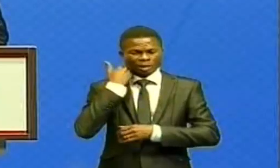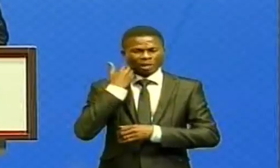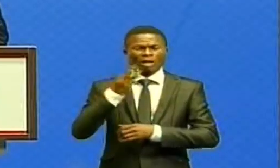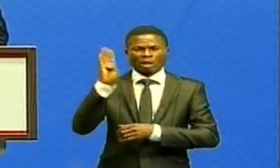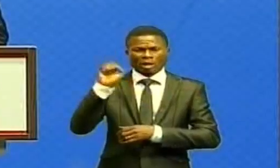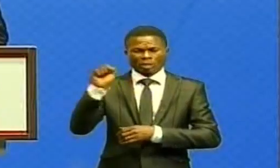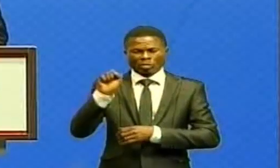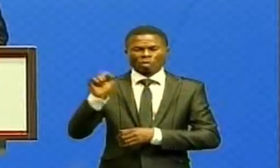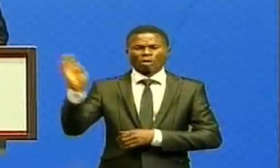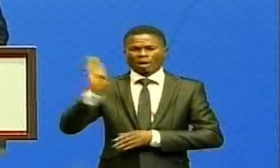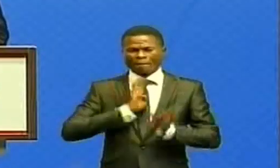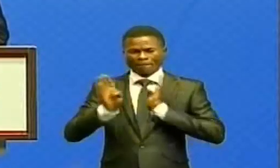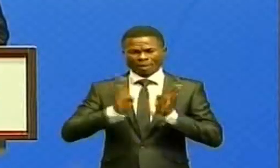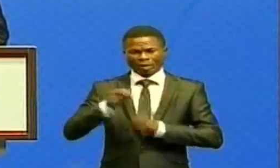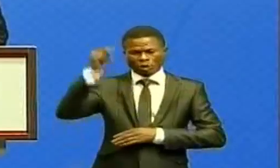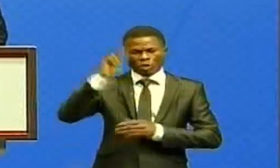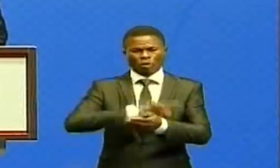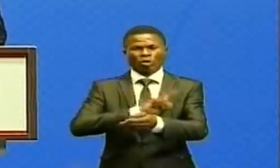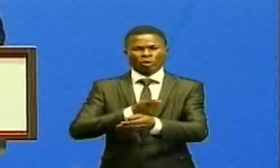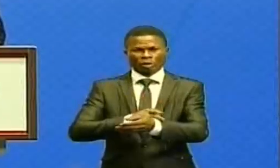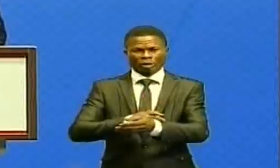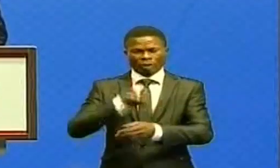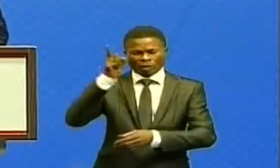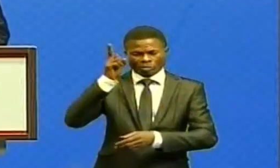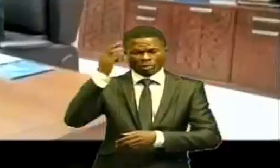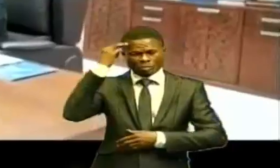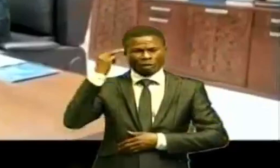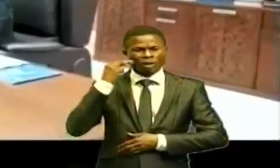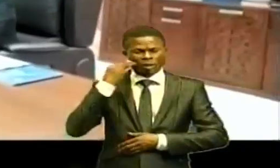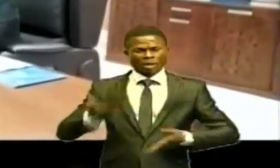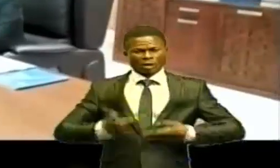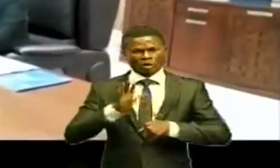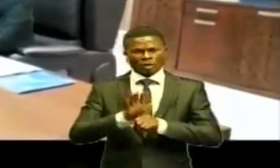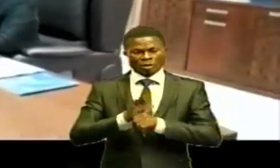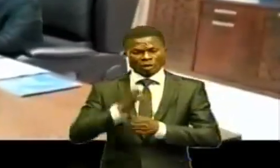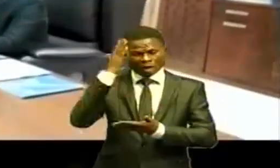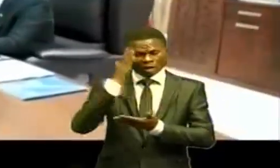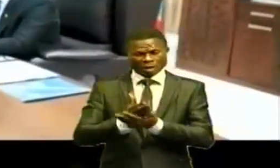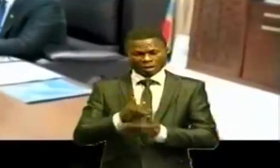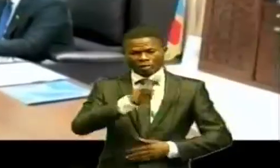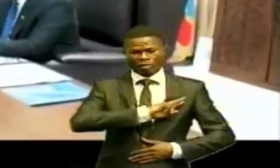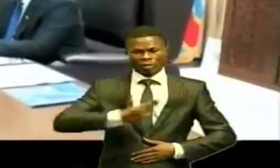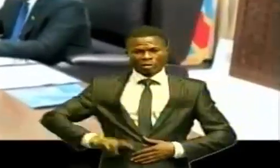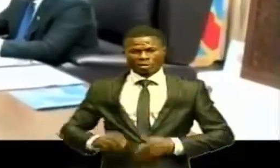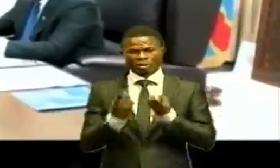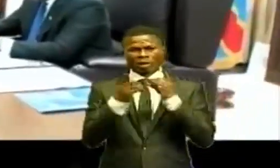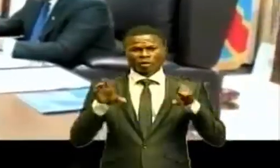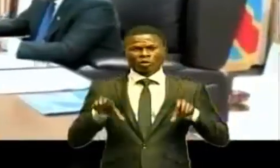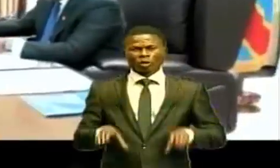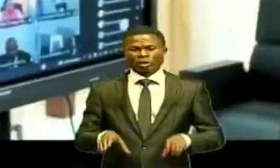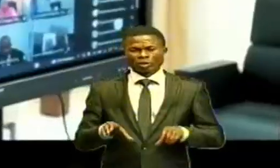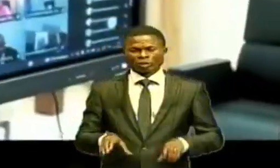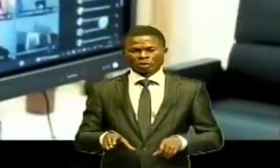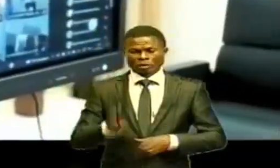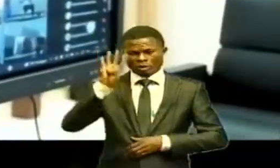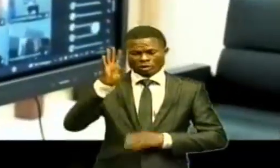Beni, dans le Nord Kivu. Le Premier ministre a salué la fin en République démocratique du Congo, le